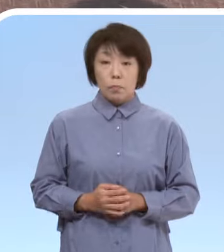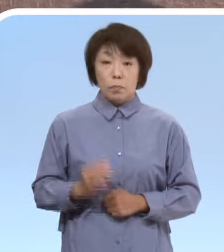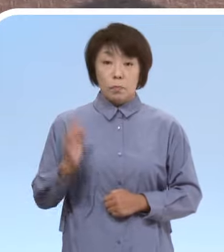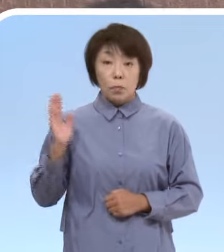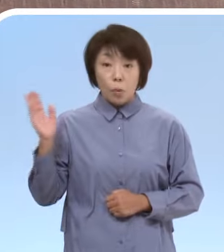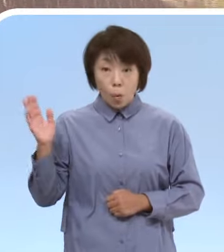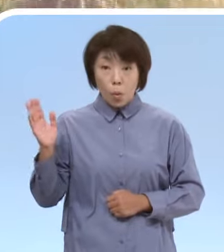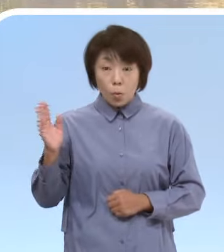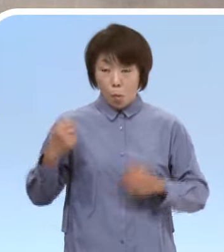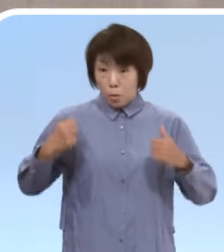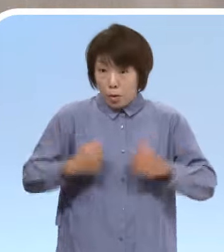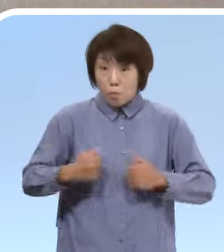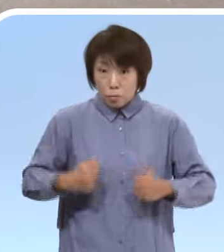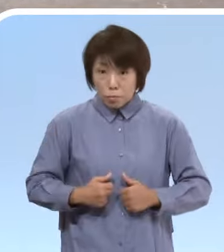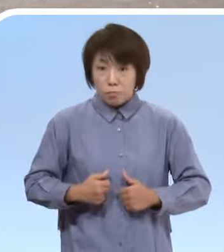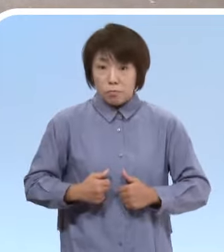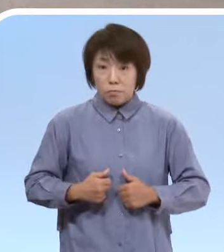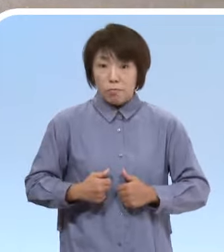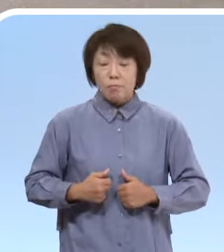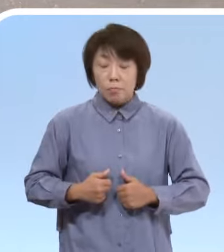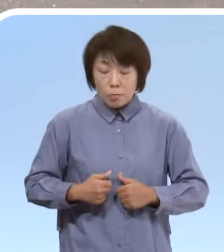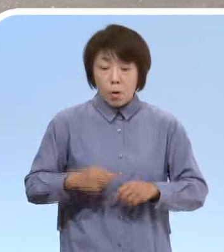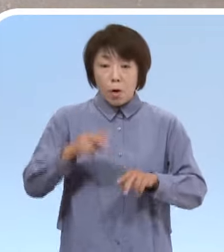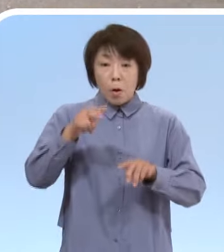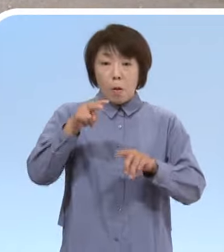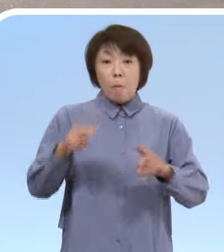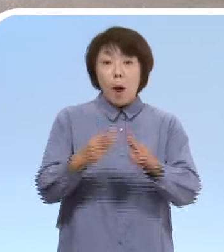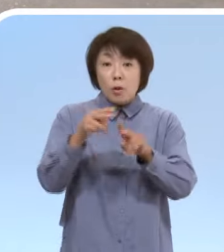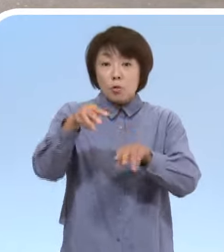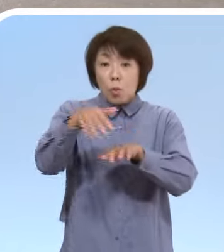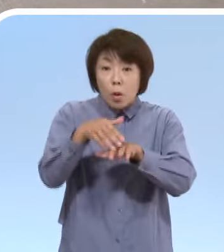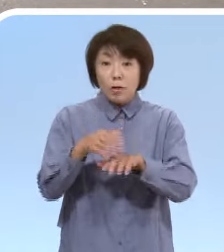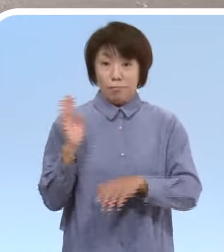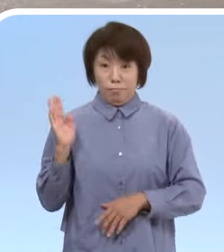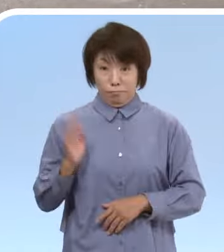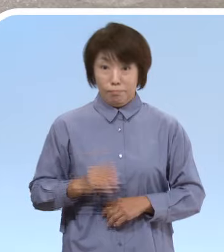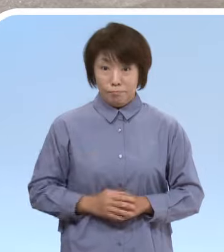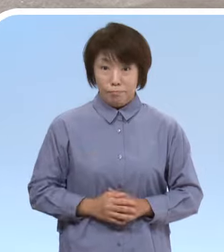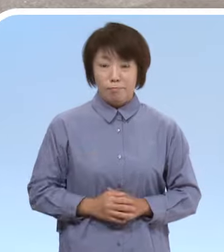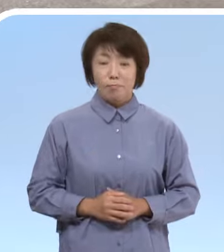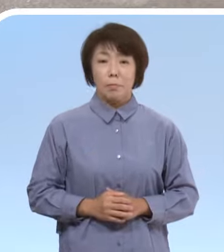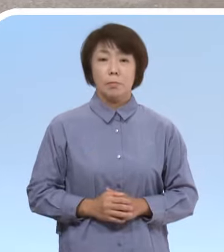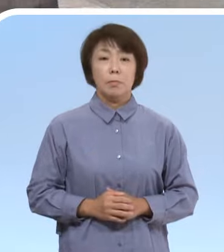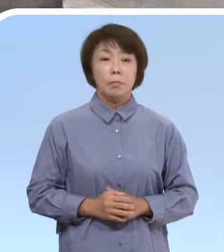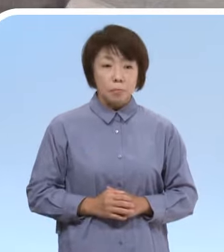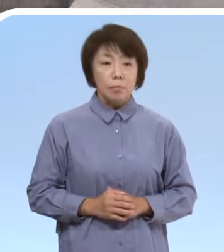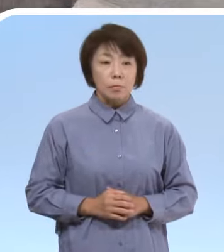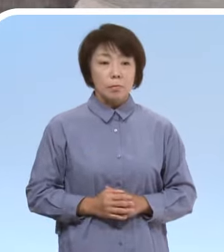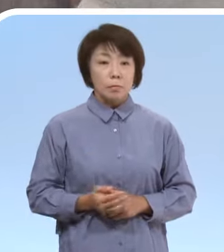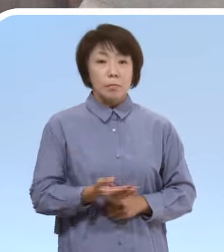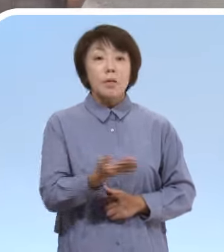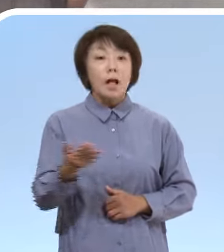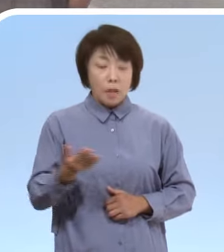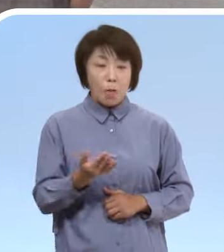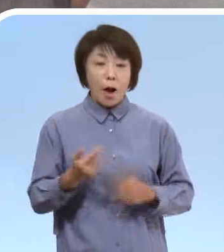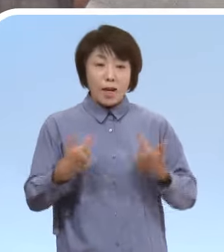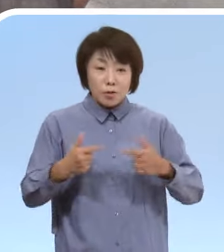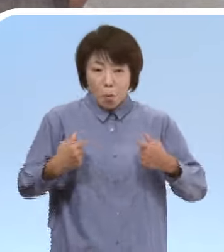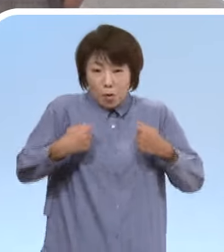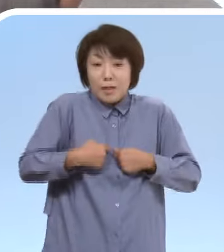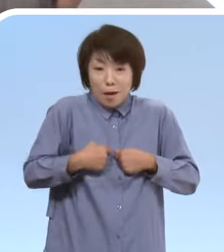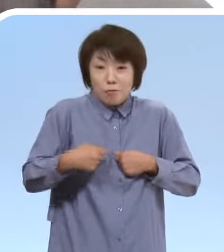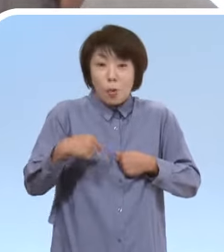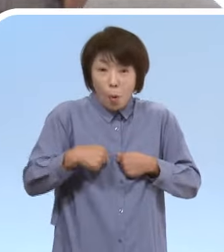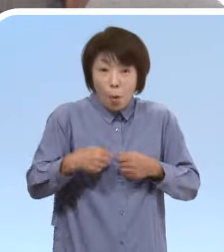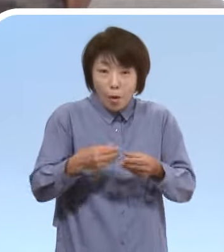しかも西脇高校の制服実は播州織なんです。 じゃあ皆さんの中ではこう身近